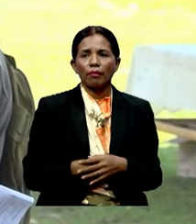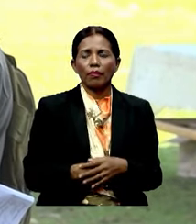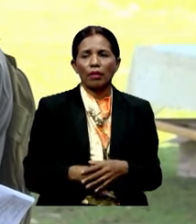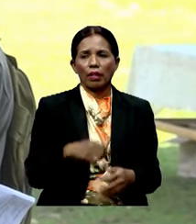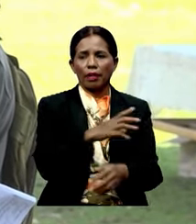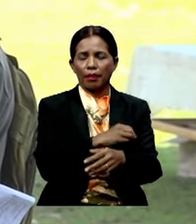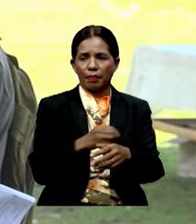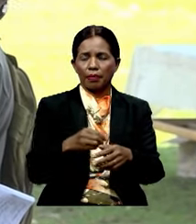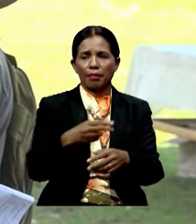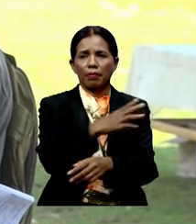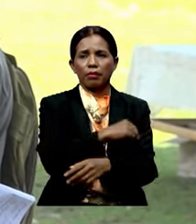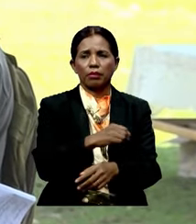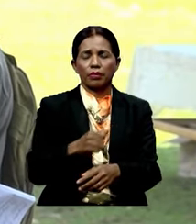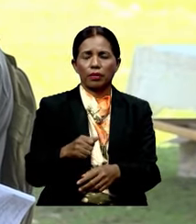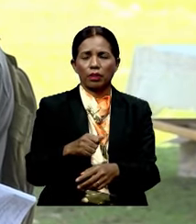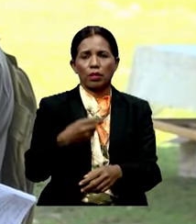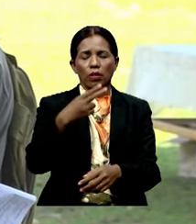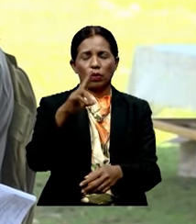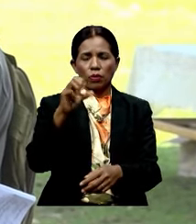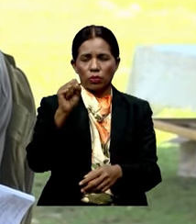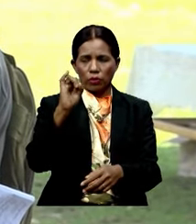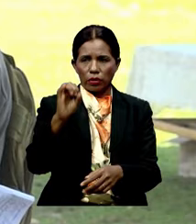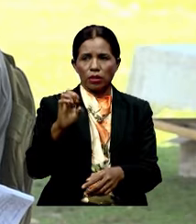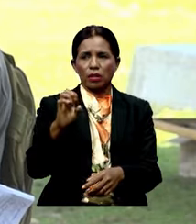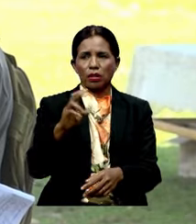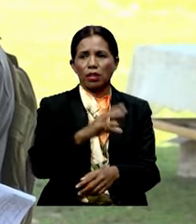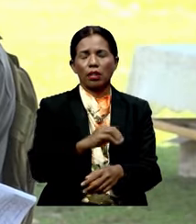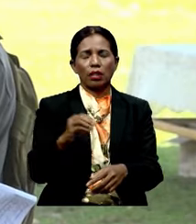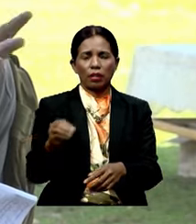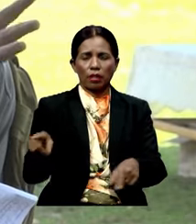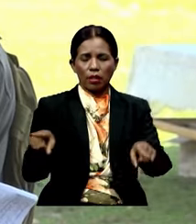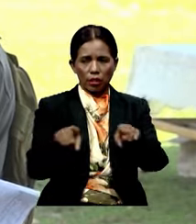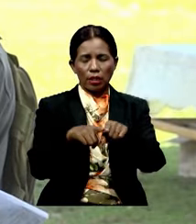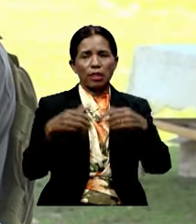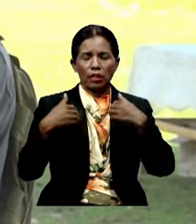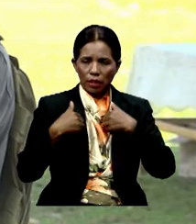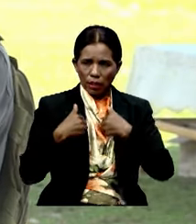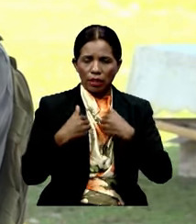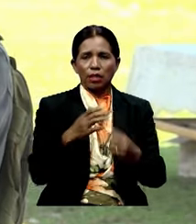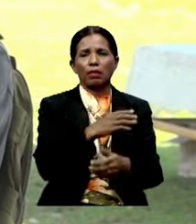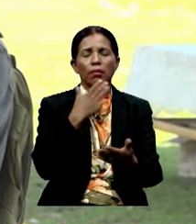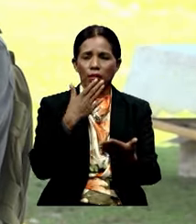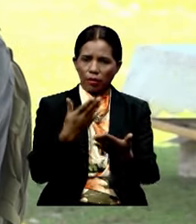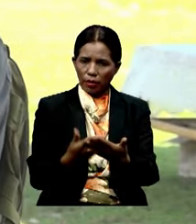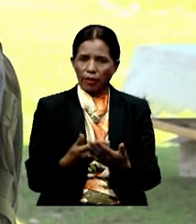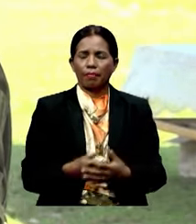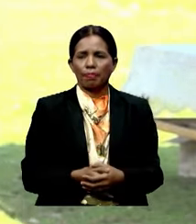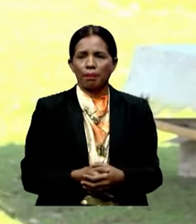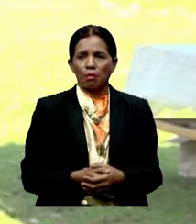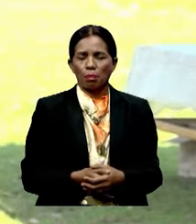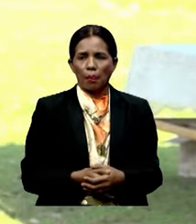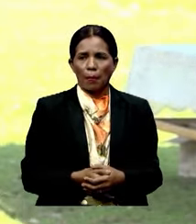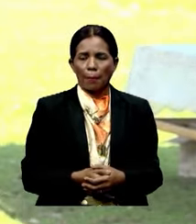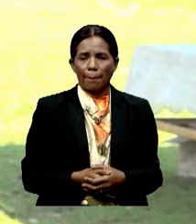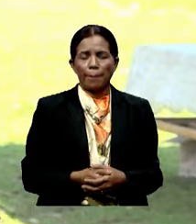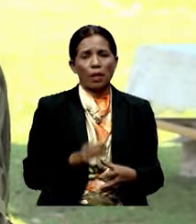lain. Tapi Pak Husin salah satu contoh. Bukan saja teknis tapi ada passion di bidangnya. Jadi Pak Dubes, hal ini yang